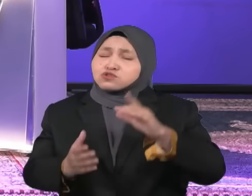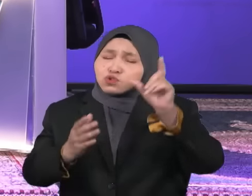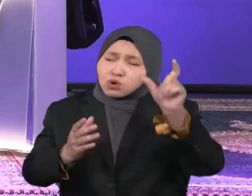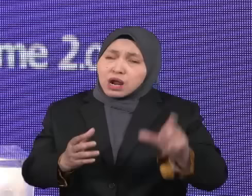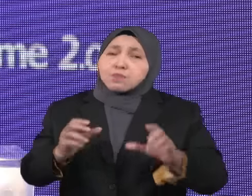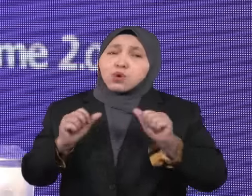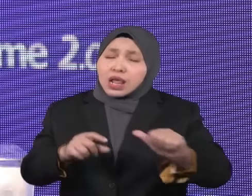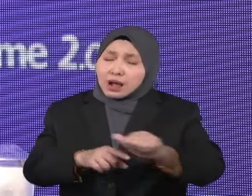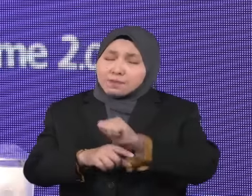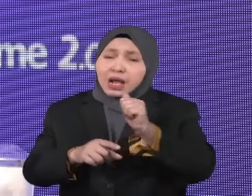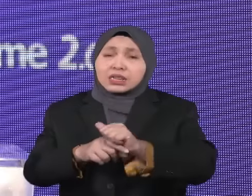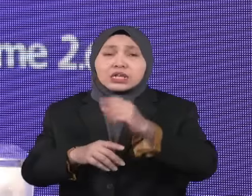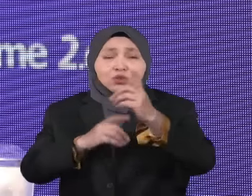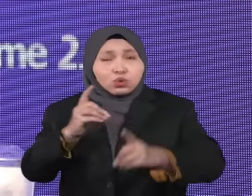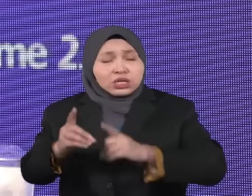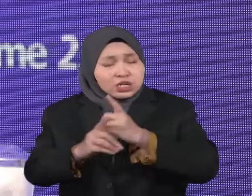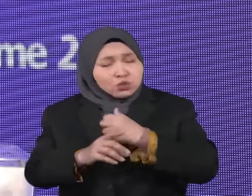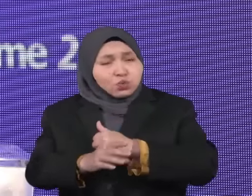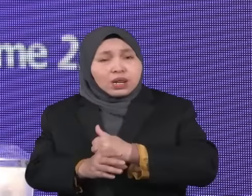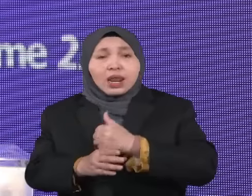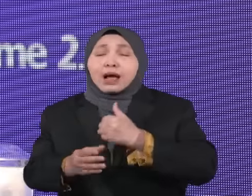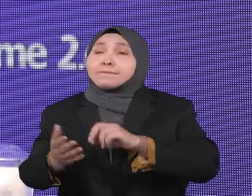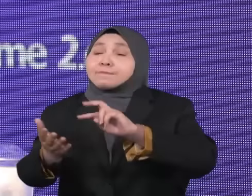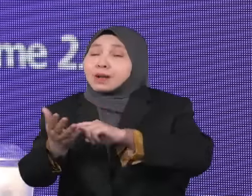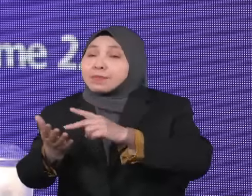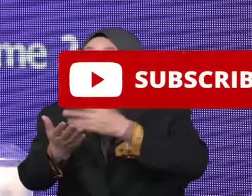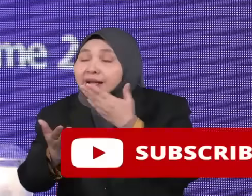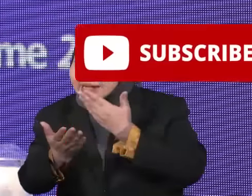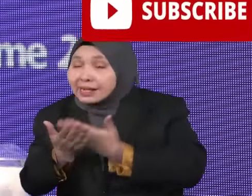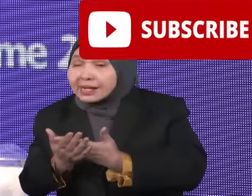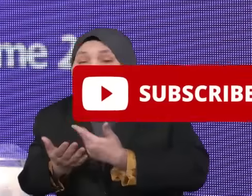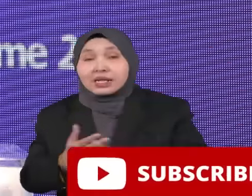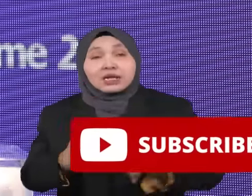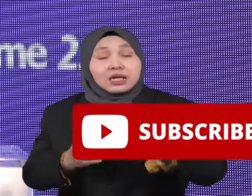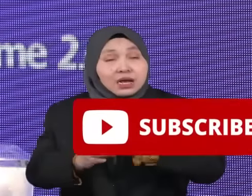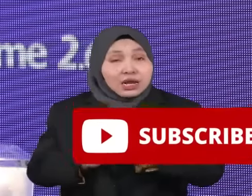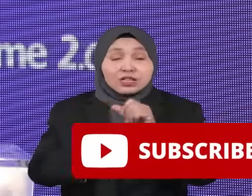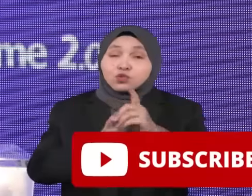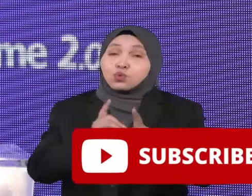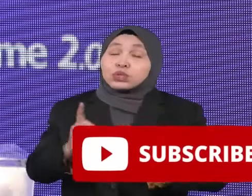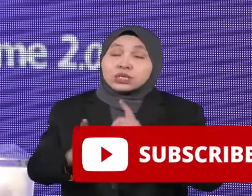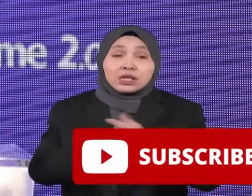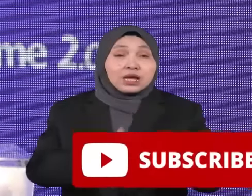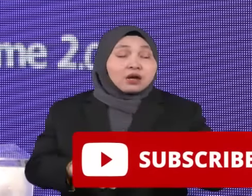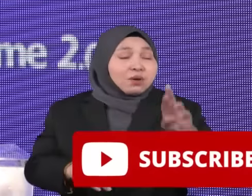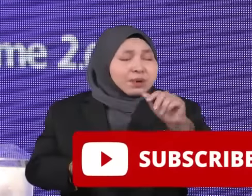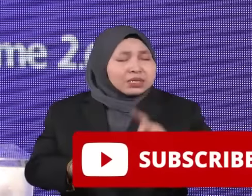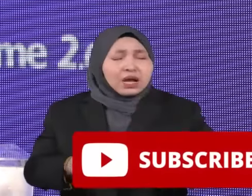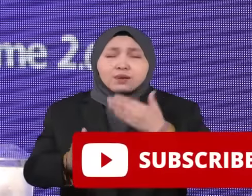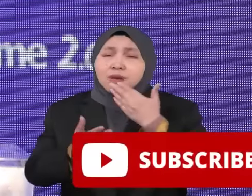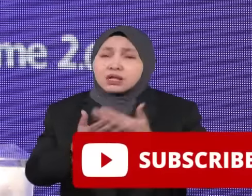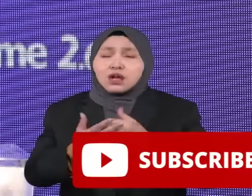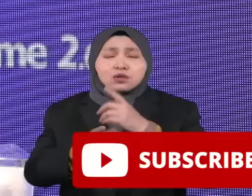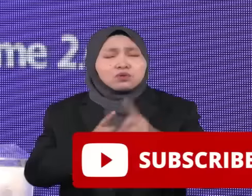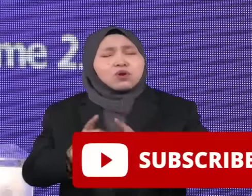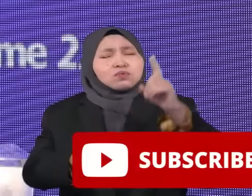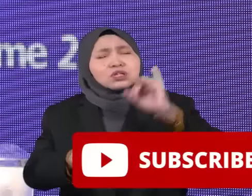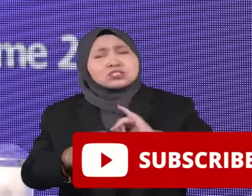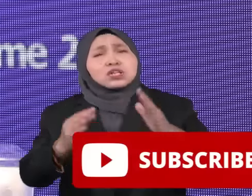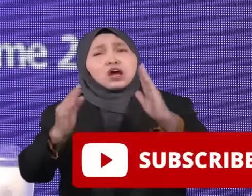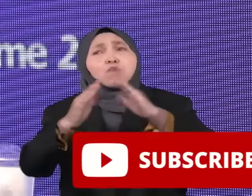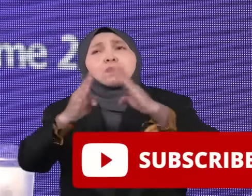beramal soleh di atas dunia ini, itulah hasanah yang dimaksudkan di atas dunia. Bukannya bila kata Rabbana atina fi dunia hasanah, ya Allah saya nak